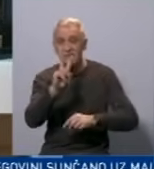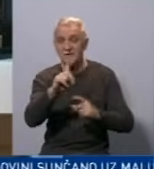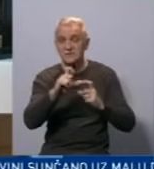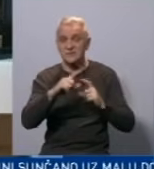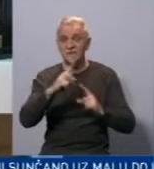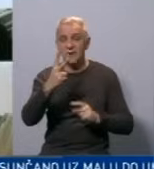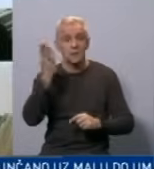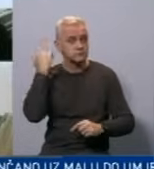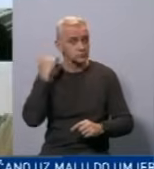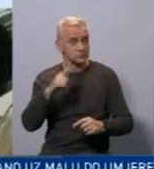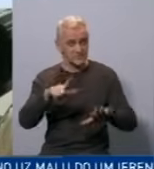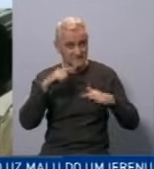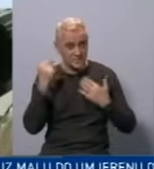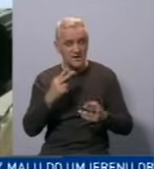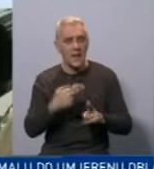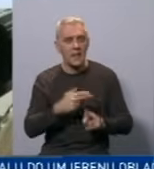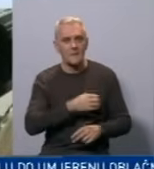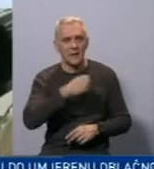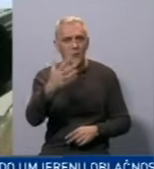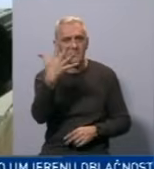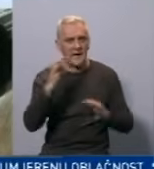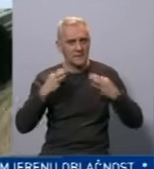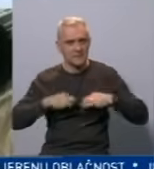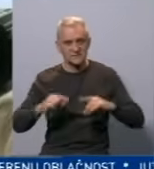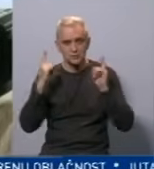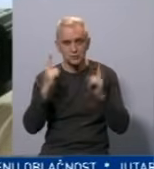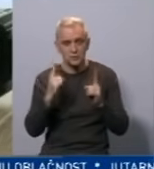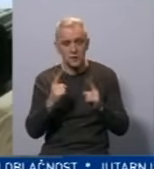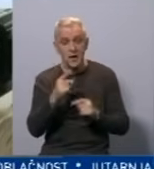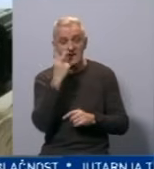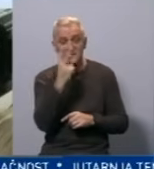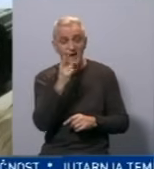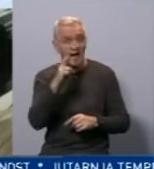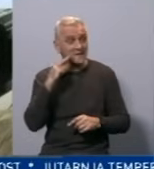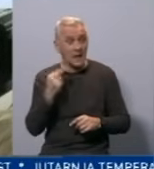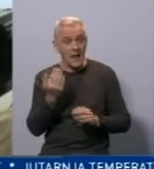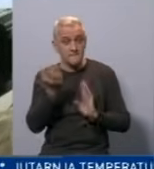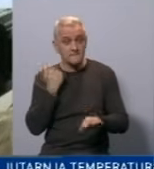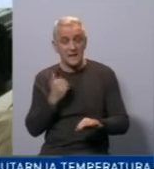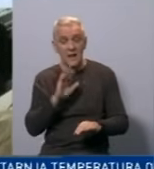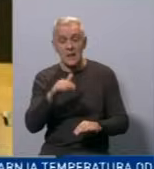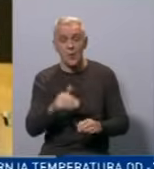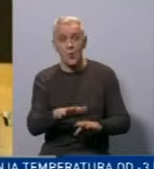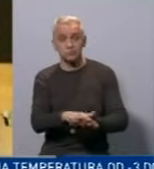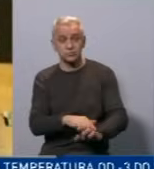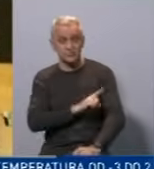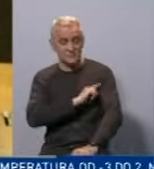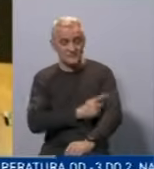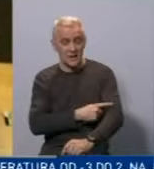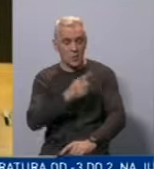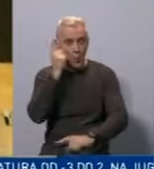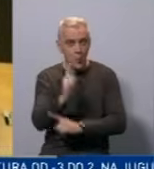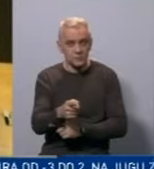prošle sedmice ipak imenovao petoro predsjednika sudova i to dva dana prije nego što je na snagu trebala stupiti